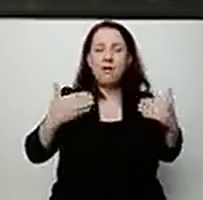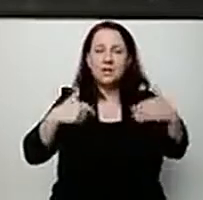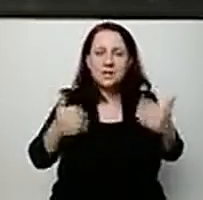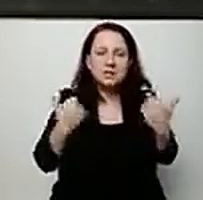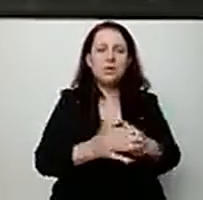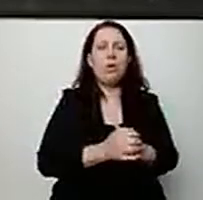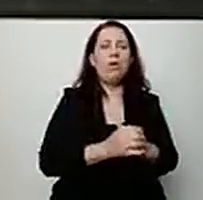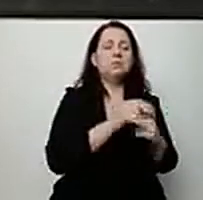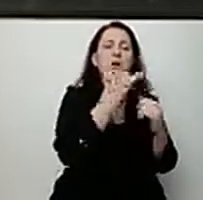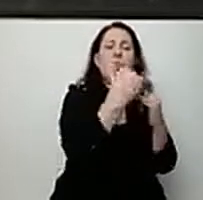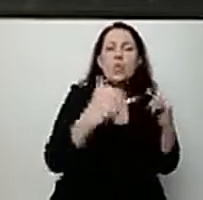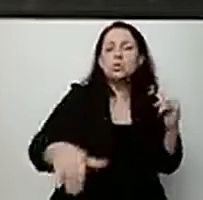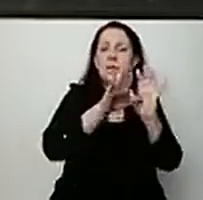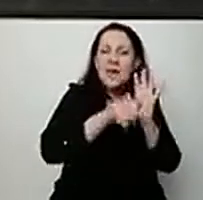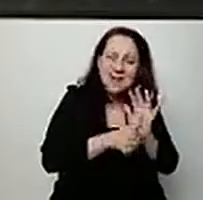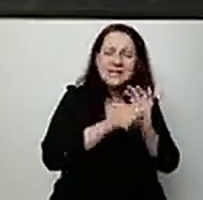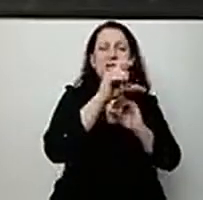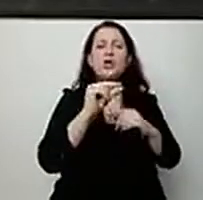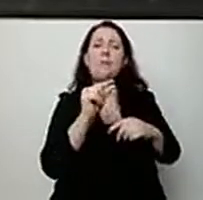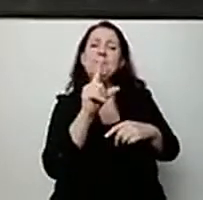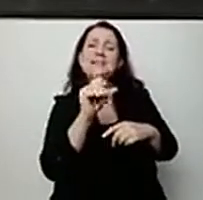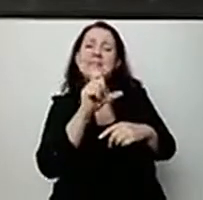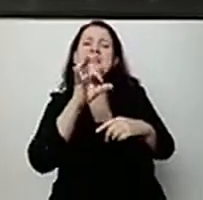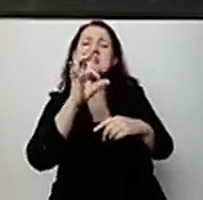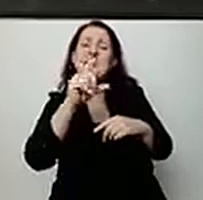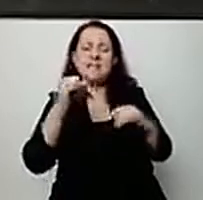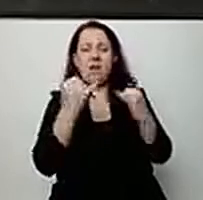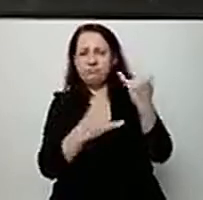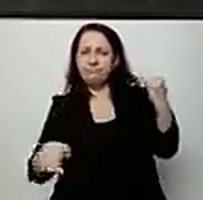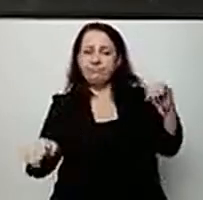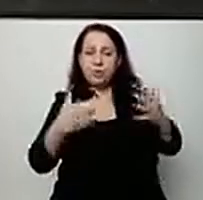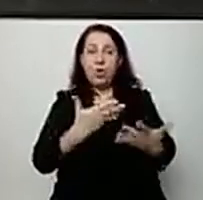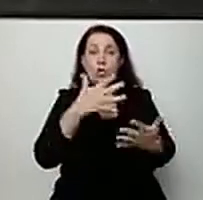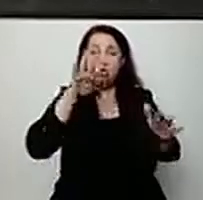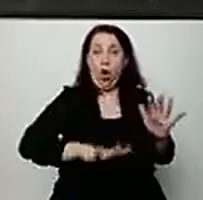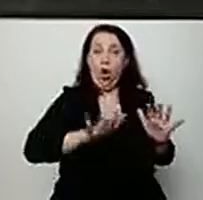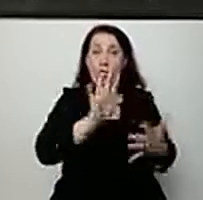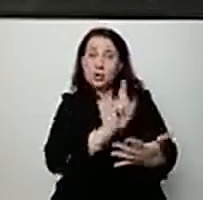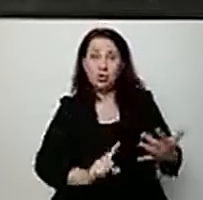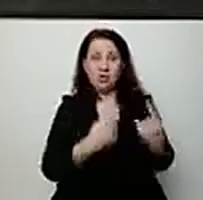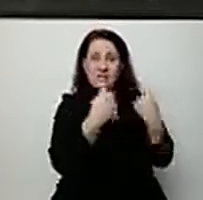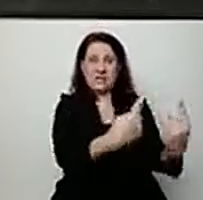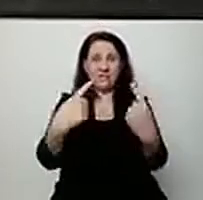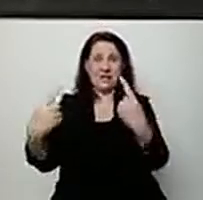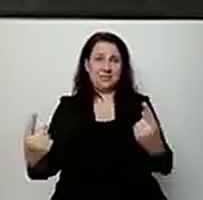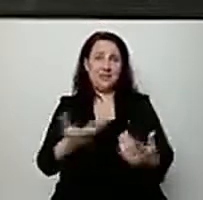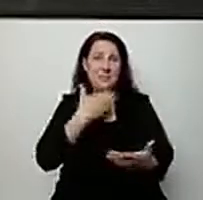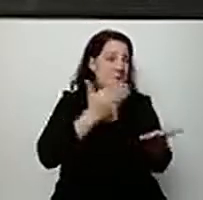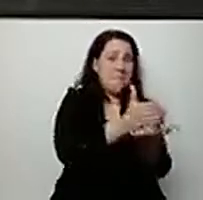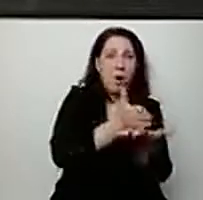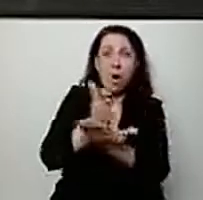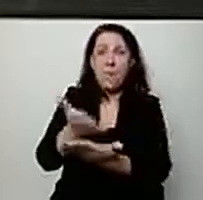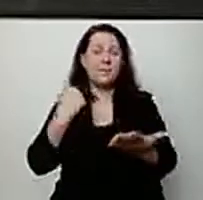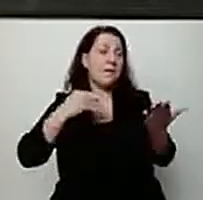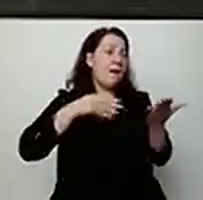Świeradów Zdrój i inne uzdrowiska na Dolnym Śląsku zostały pozostawione same sobie. Nie ma racjonalnego planu